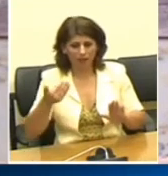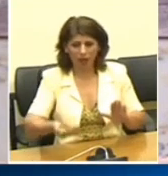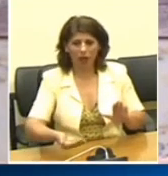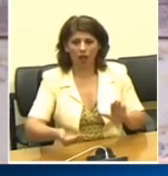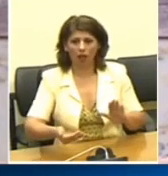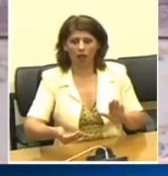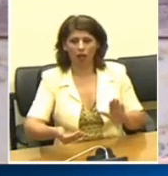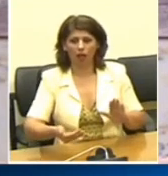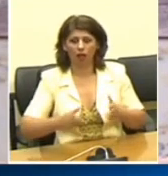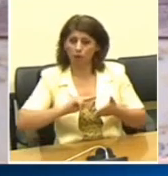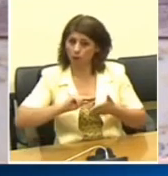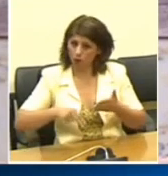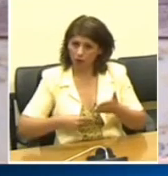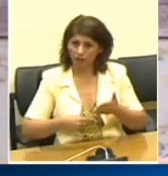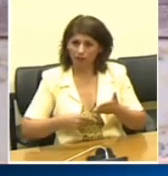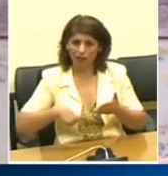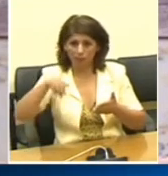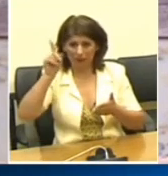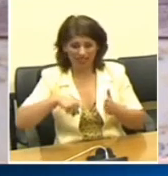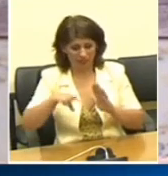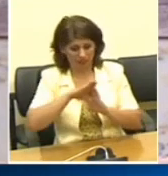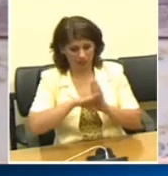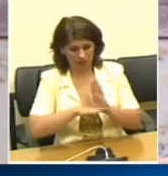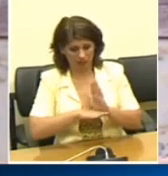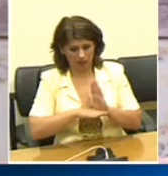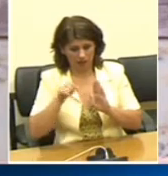και αφού υπογραφεί η ειδική ημερήσια διάταξη,